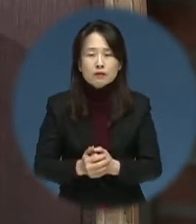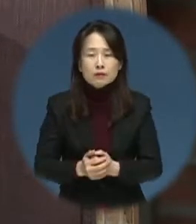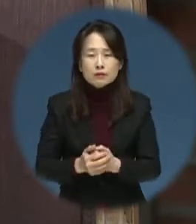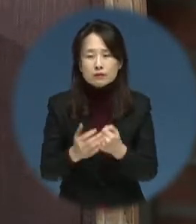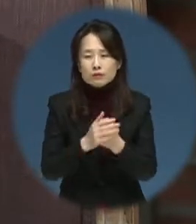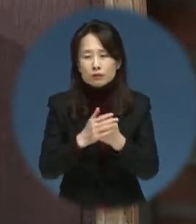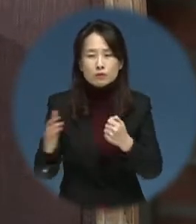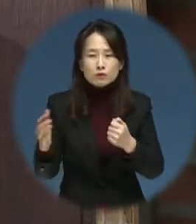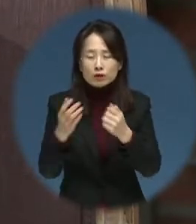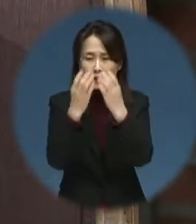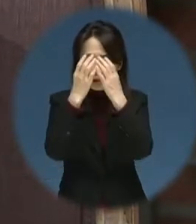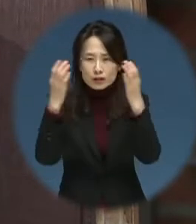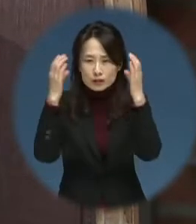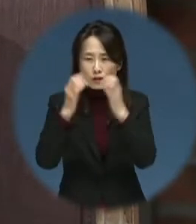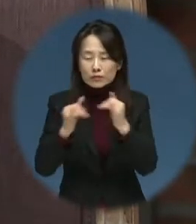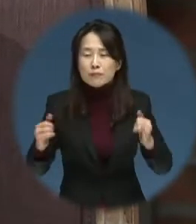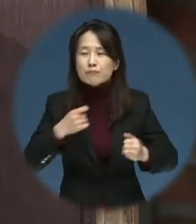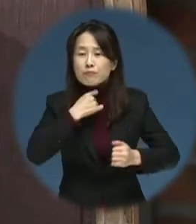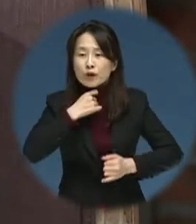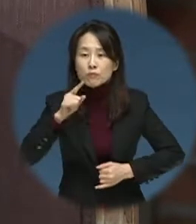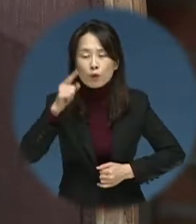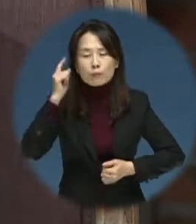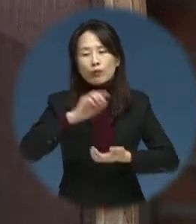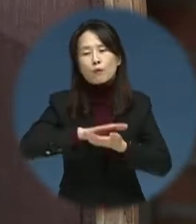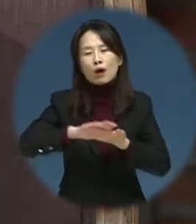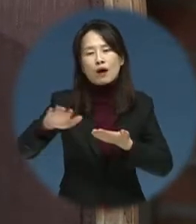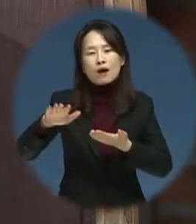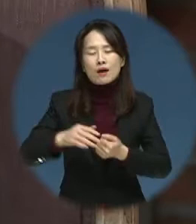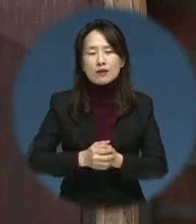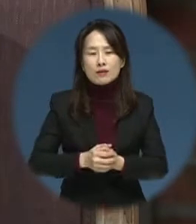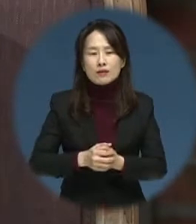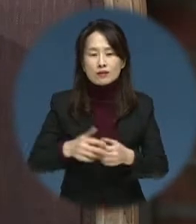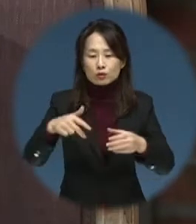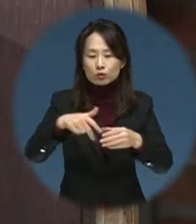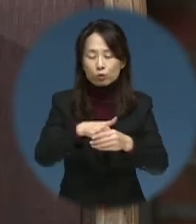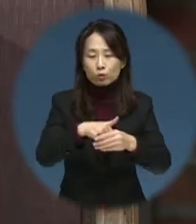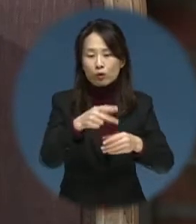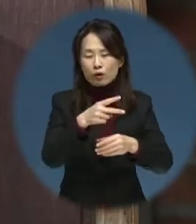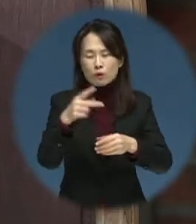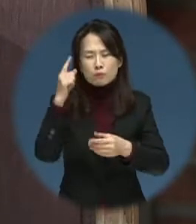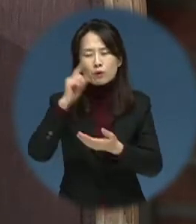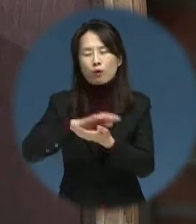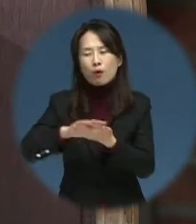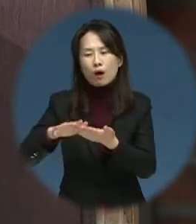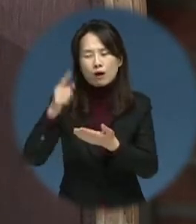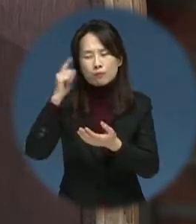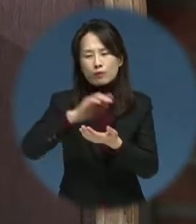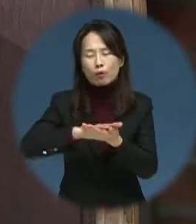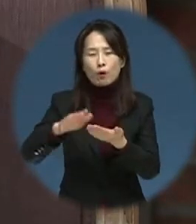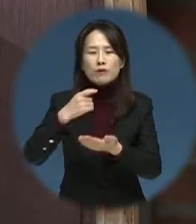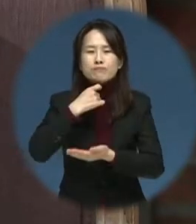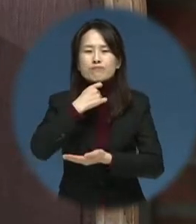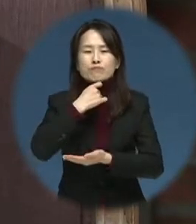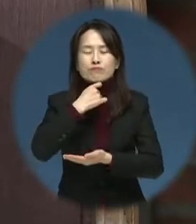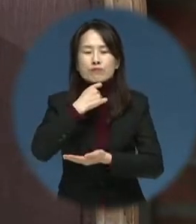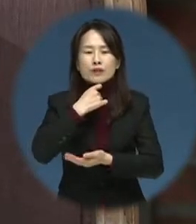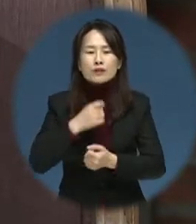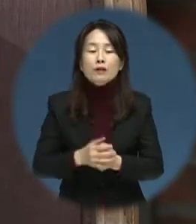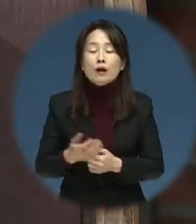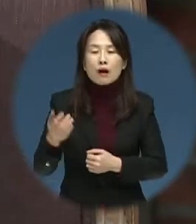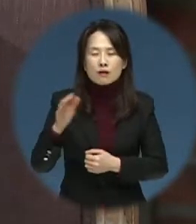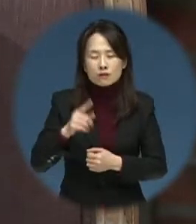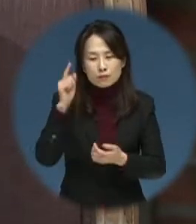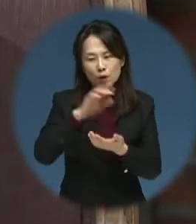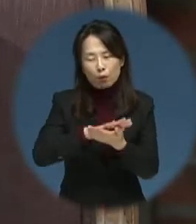사람들이 절절히 갈구하는 것은 평화입니다. 그냥 종교가 평화고 평화를 갈구할 뿐이지 그렇다고 예. 평화로운